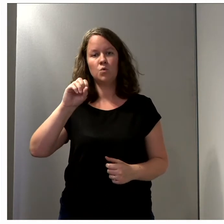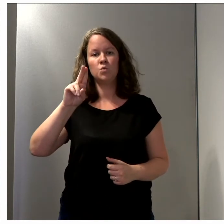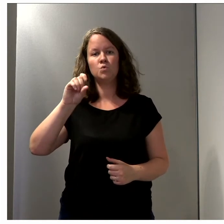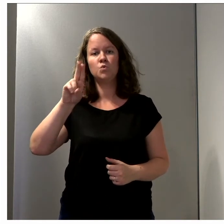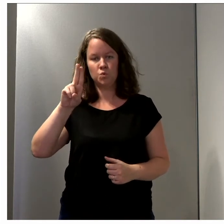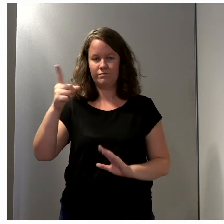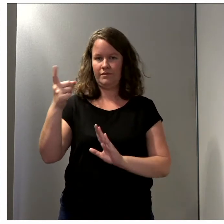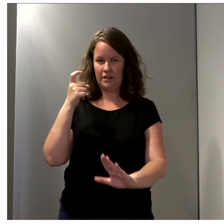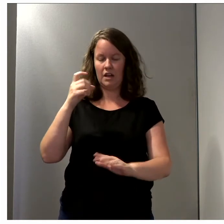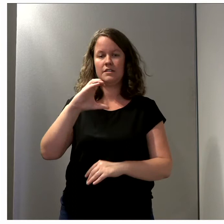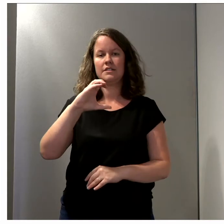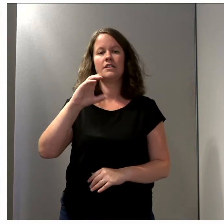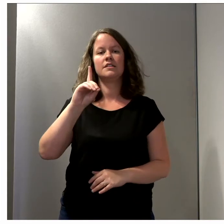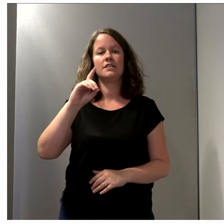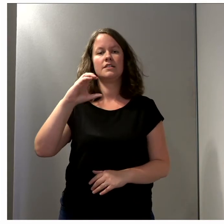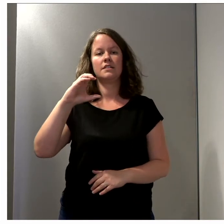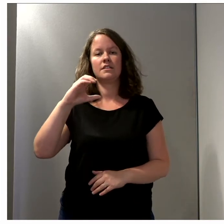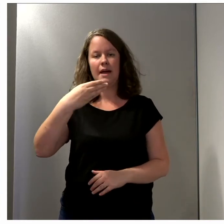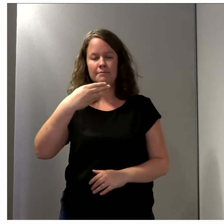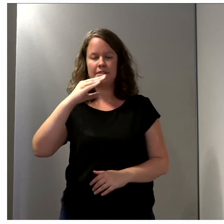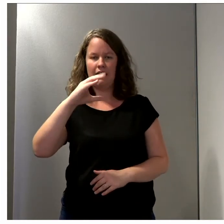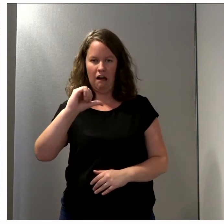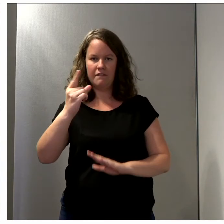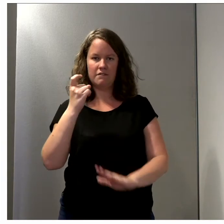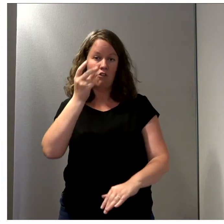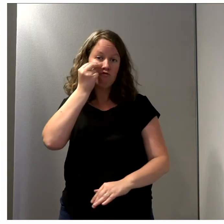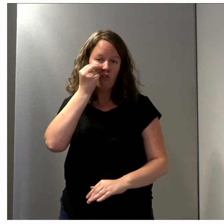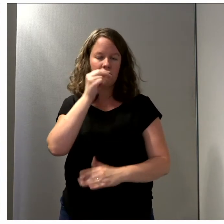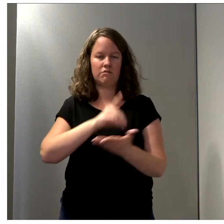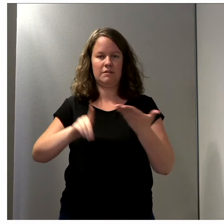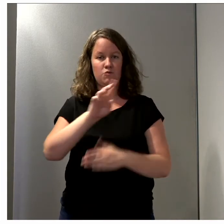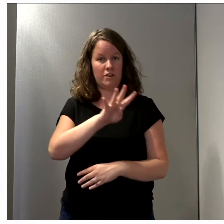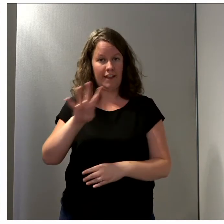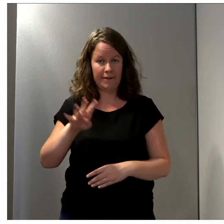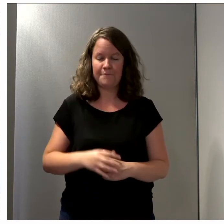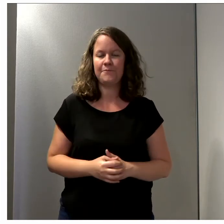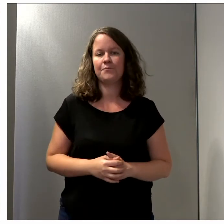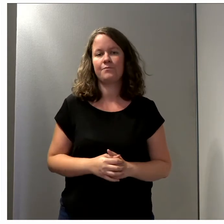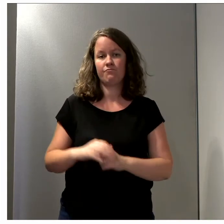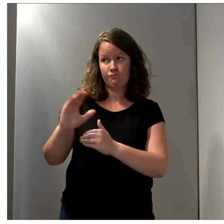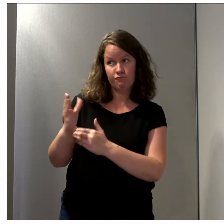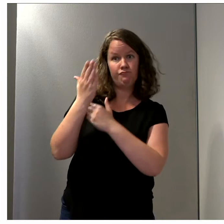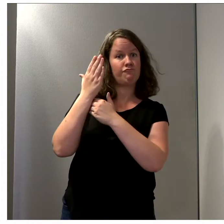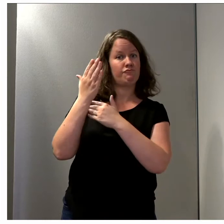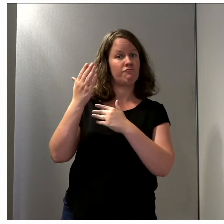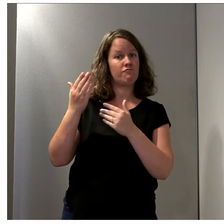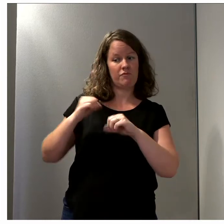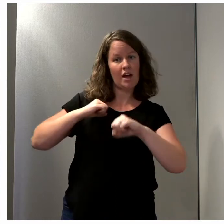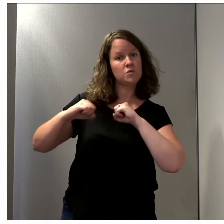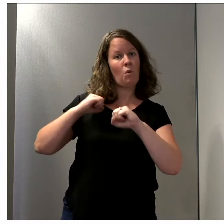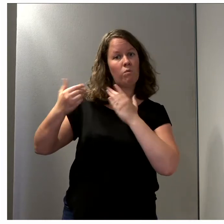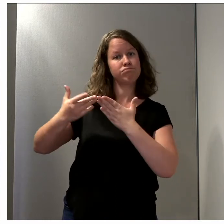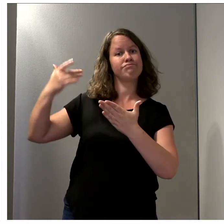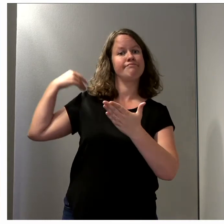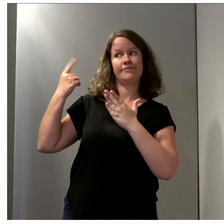représentante du CDMCA Nantes-Loire-Atlantique et vous nous présentez, je crois, 2 retours d'expérience sur des actions qui illustrent des propositions qui